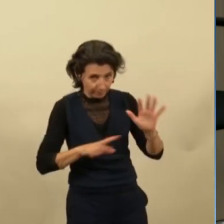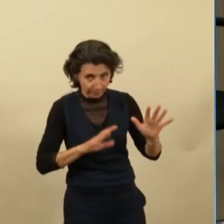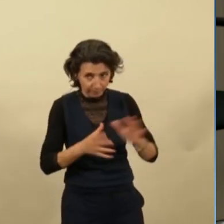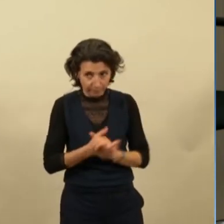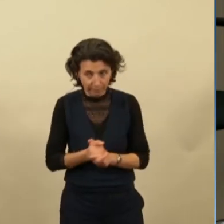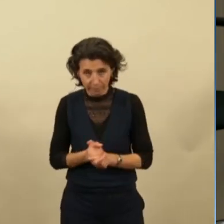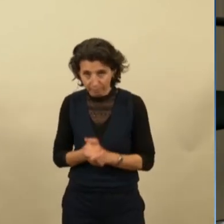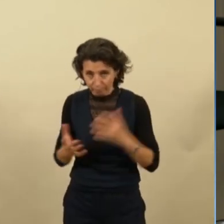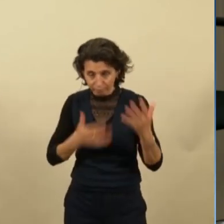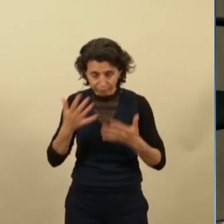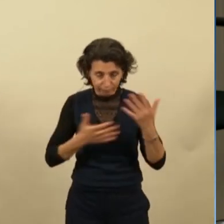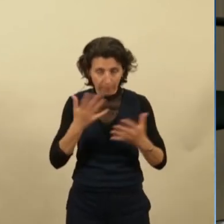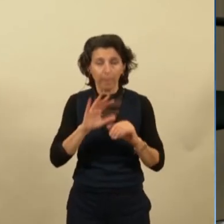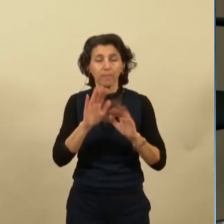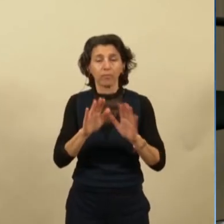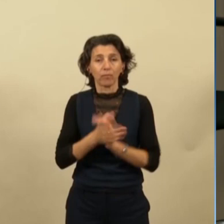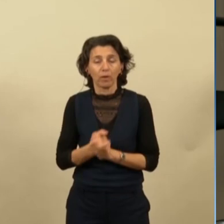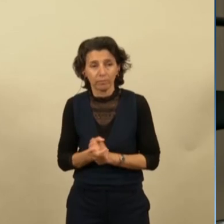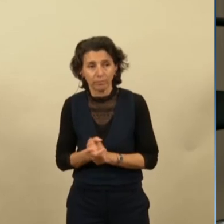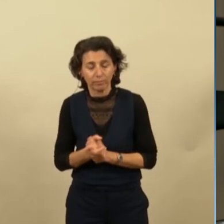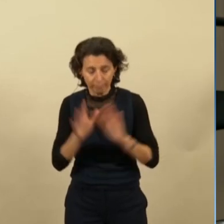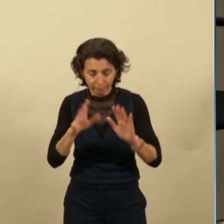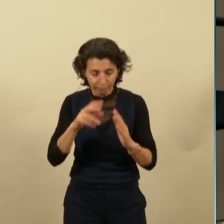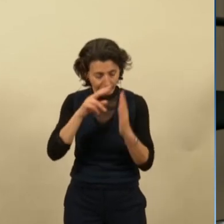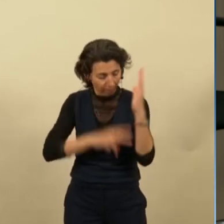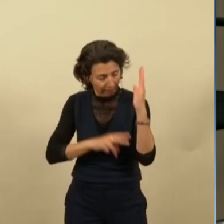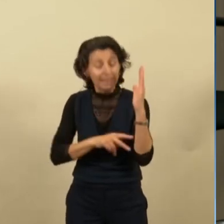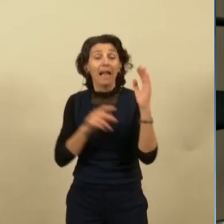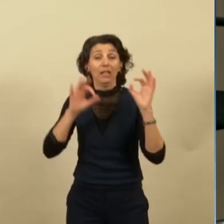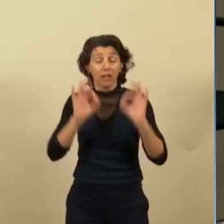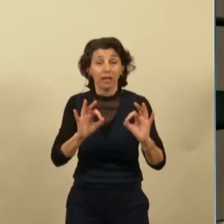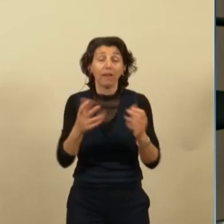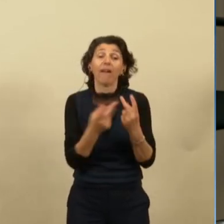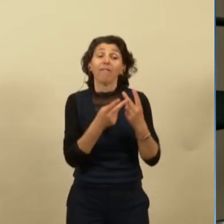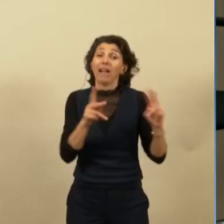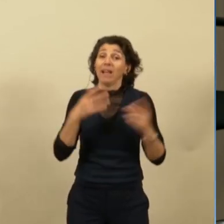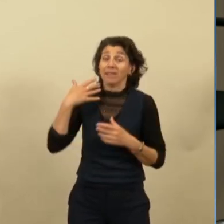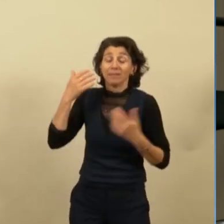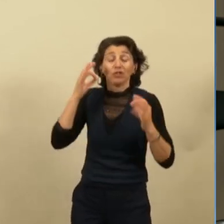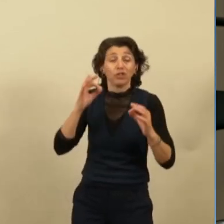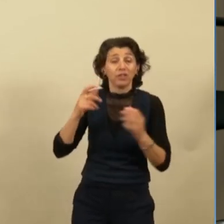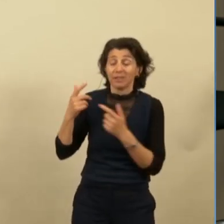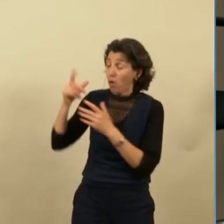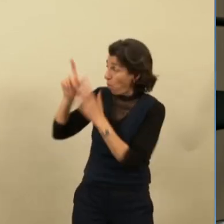qui aurait pu être évité par la si la ville avait respecté la loi